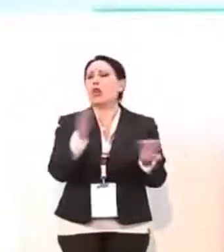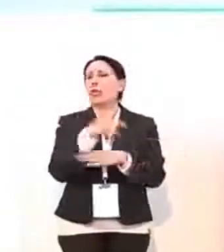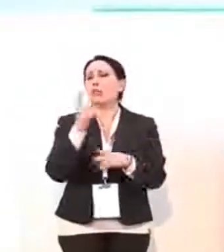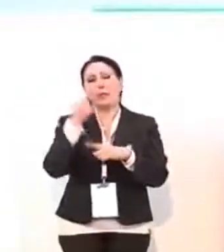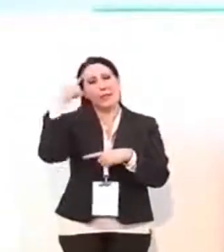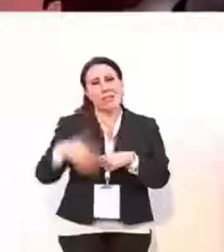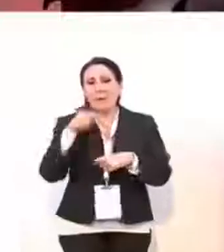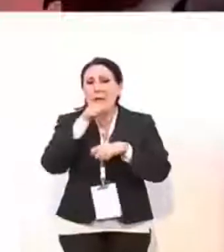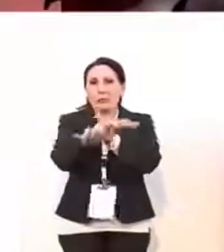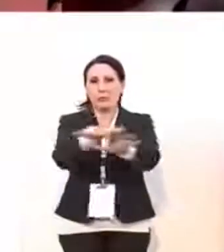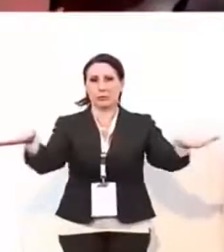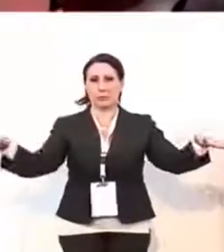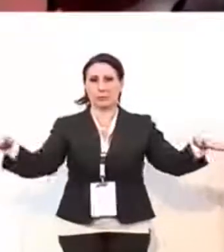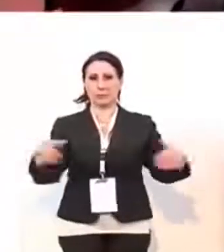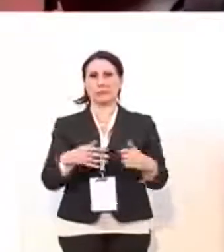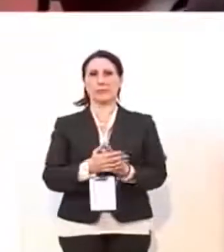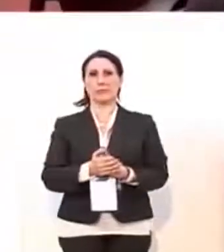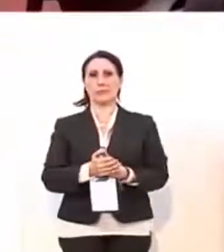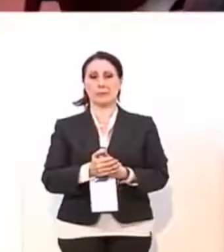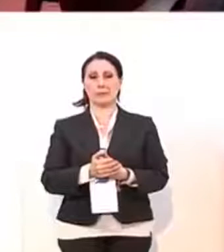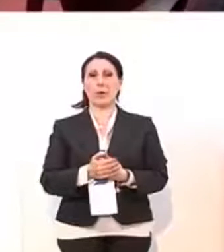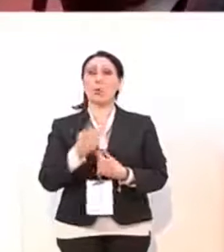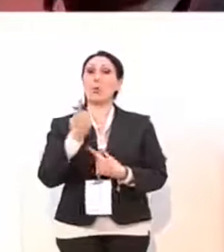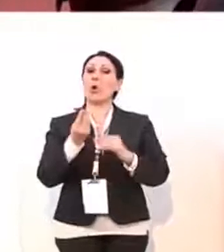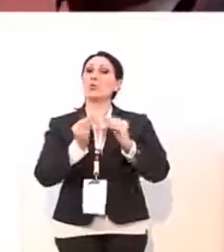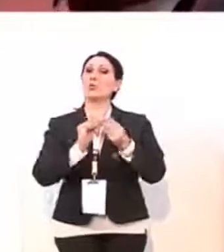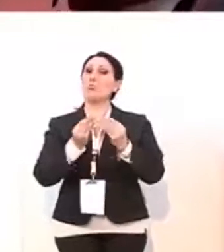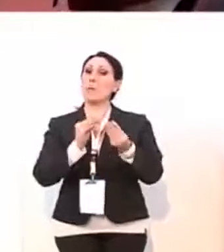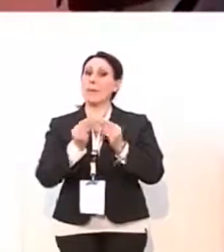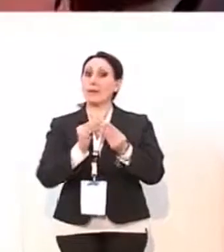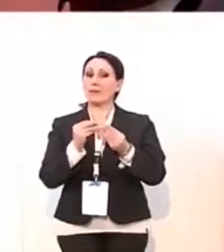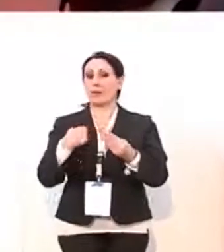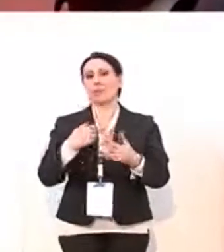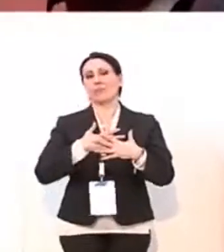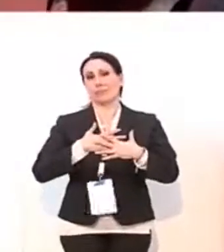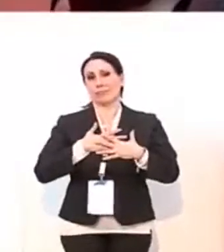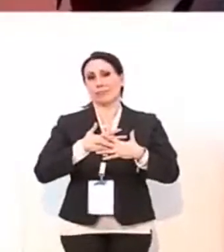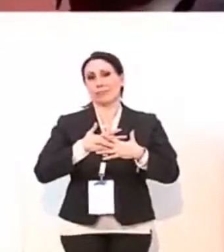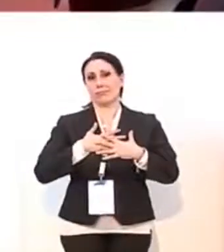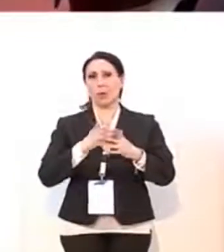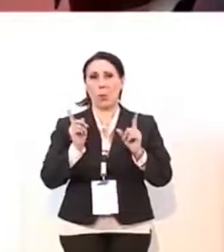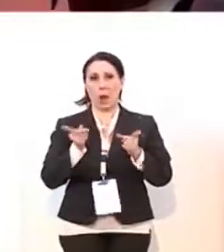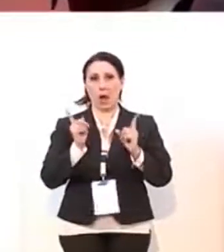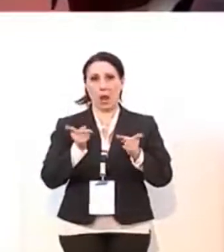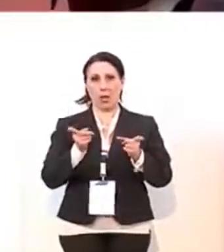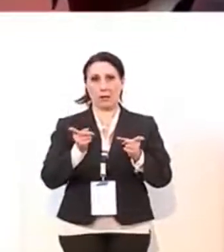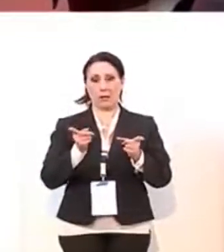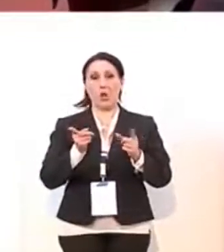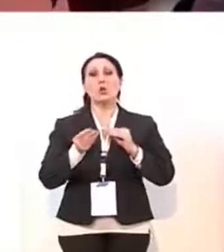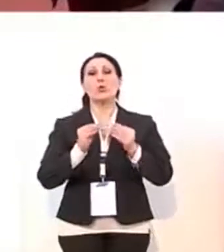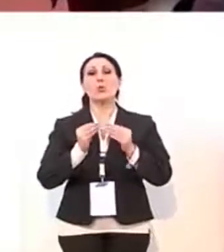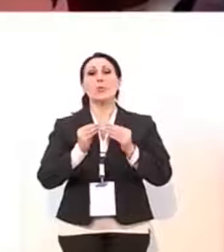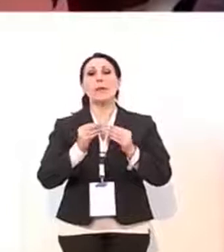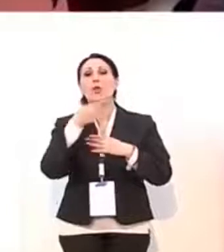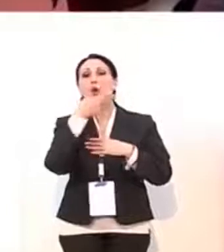ancora, un riferimento a uno strumento al quale ci tengo molto, e lo strumento